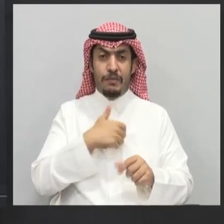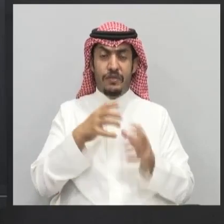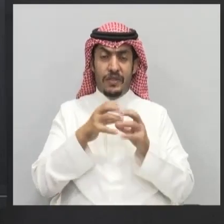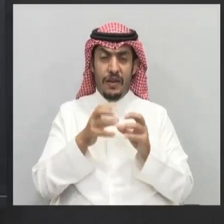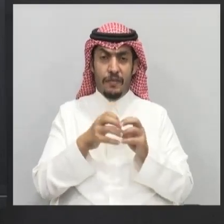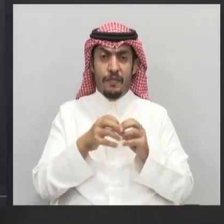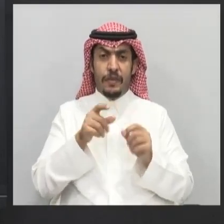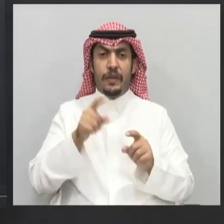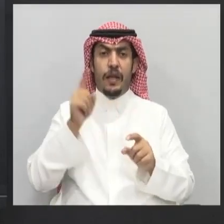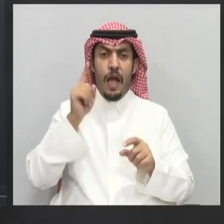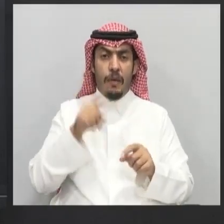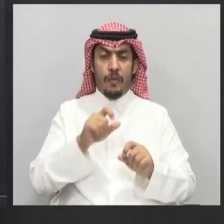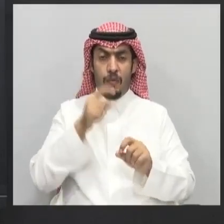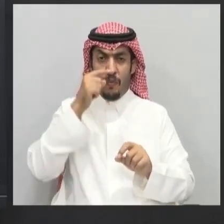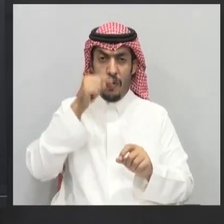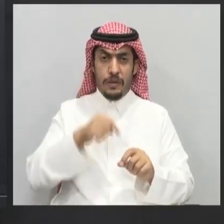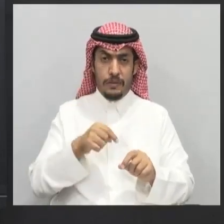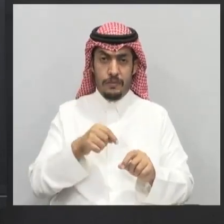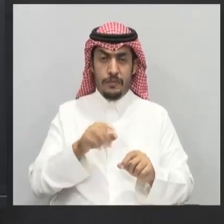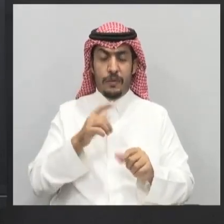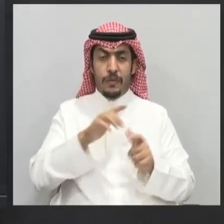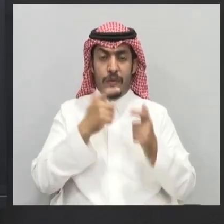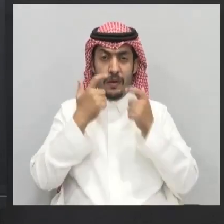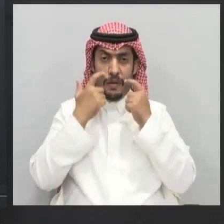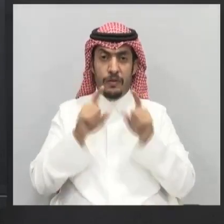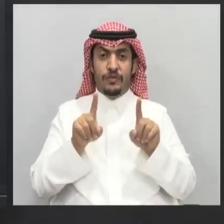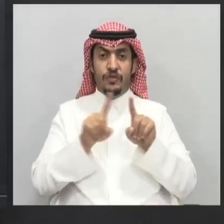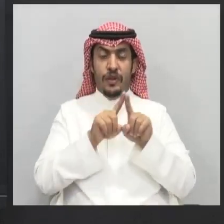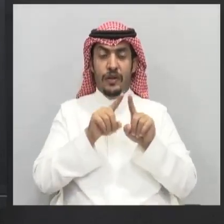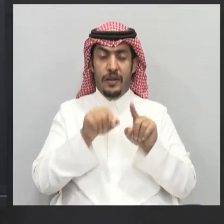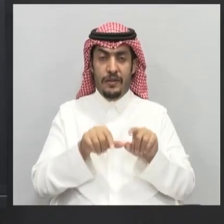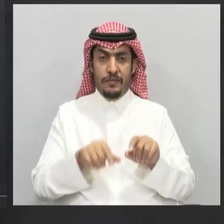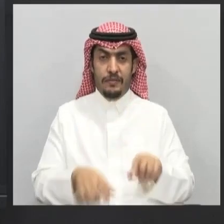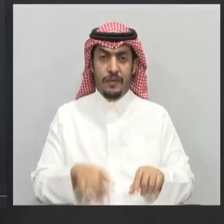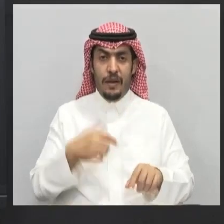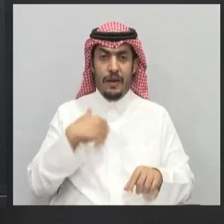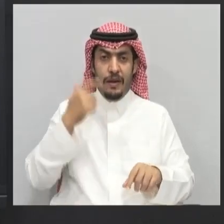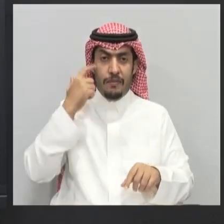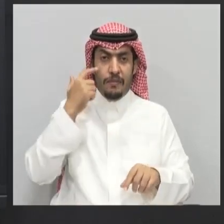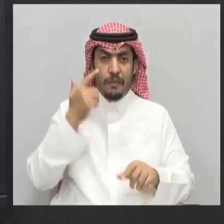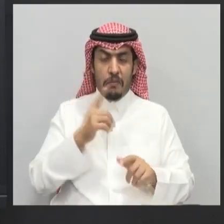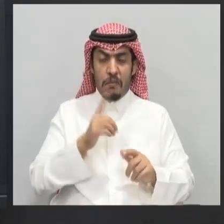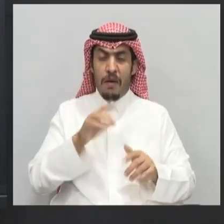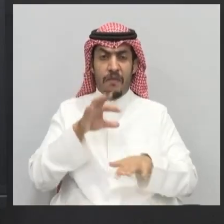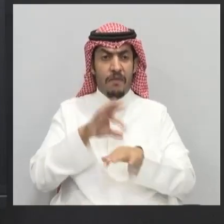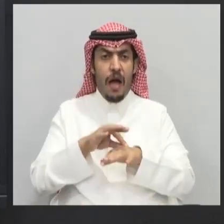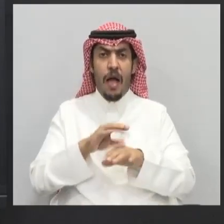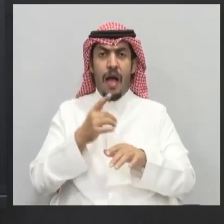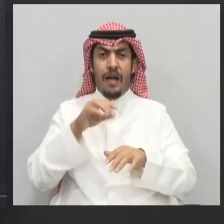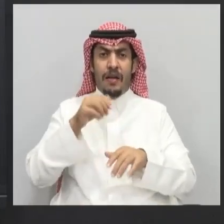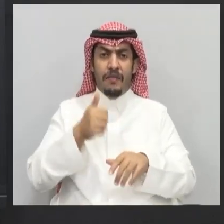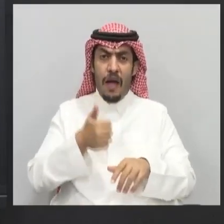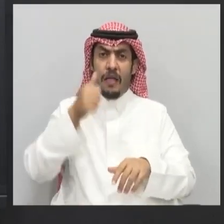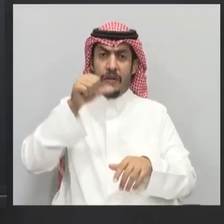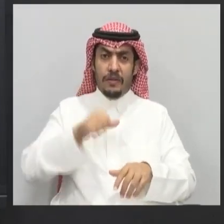والصفات امر واجب والحذر من الشرك في هذا فانت تعرف انه لا ينفعك ولا يضرك